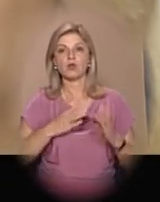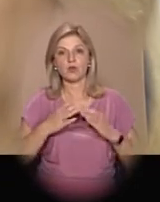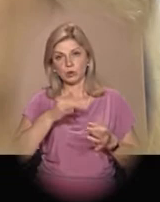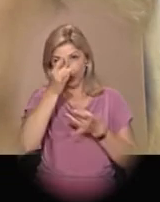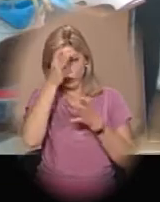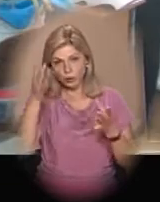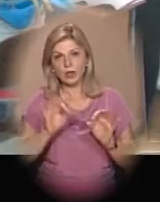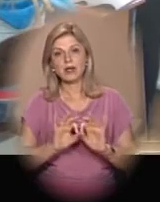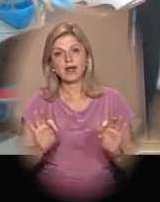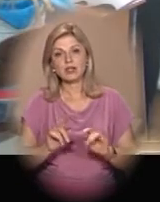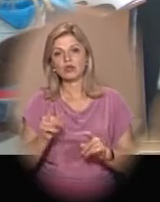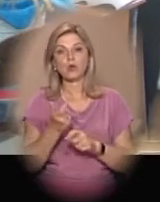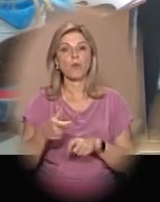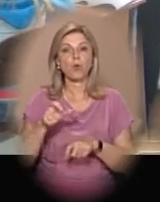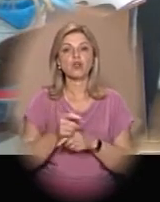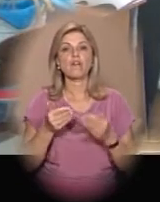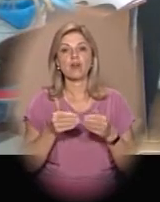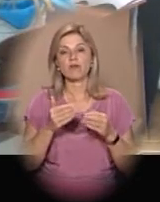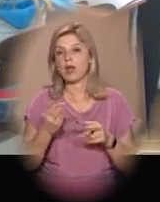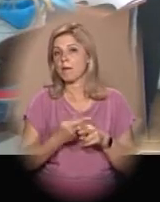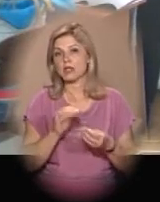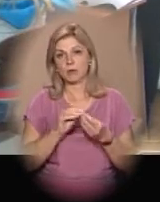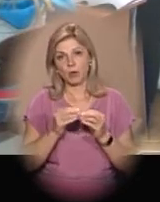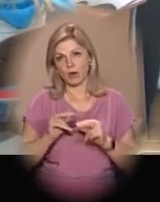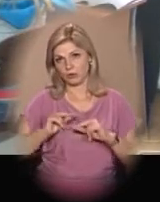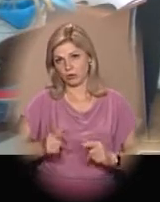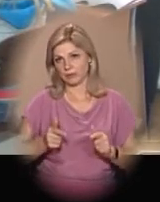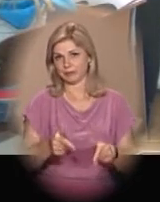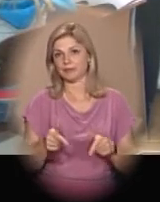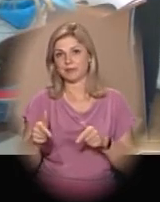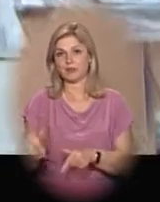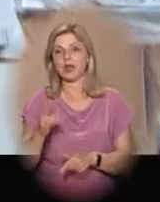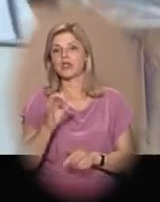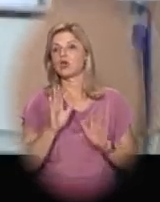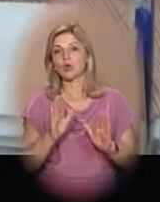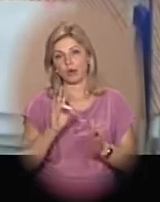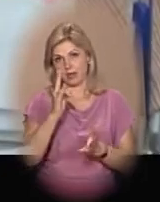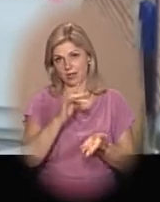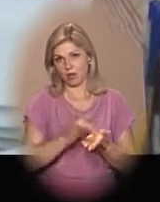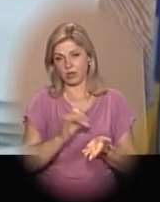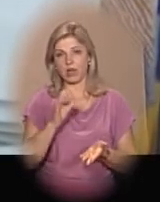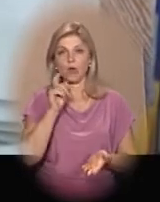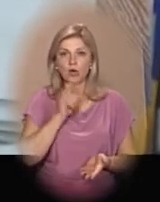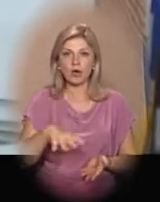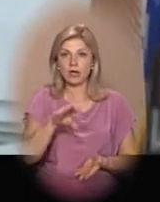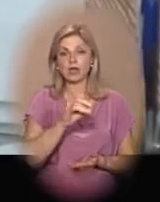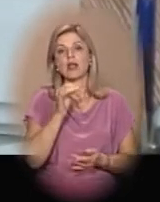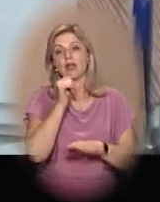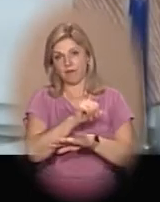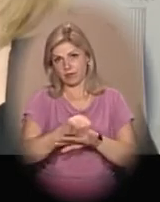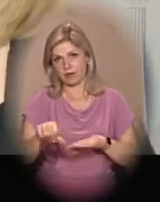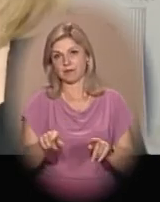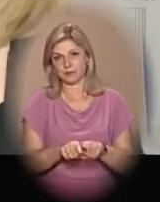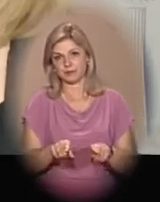розповіла, що більшість випускників без проблем працевлаштовуються. І не тільки у Миколаєві та в Україні, а й поза її